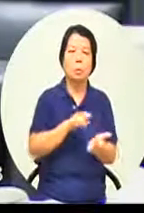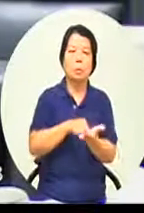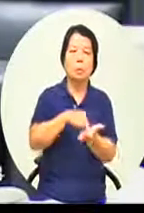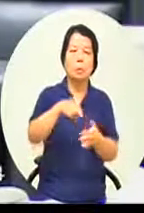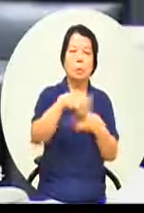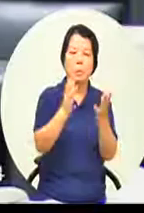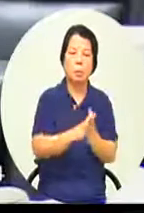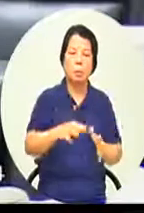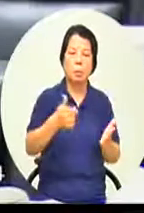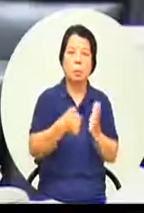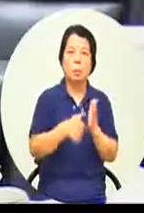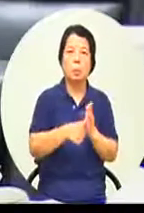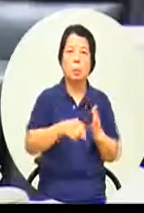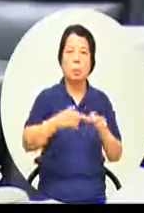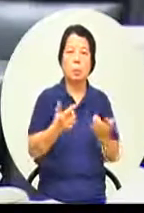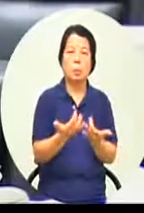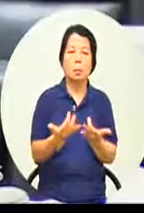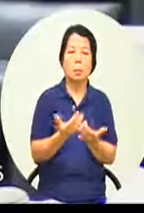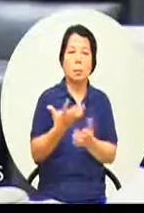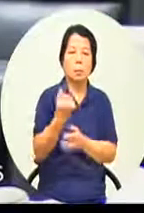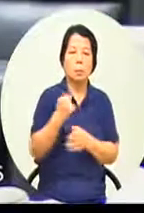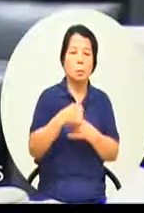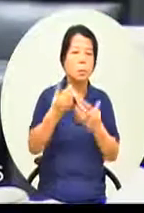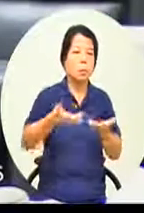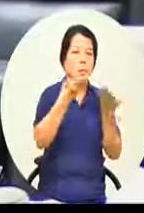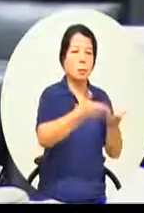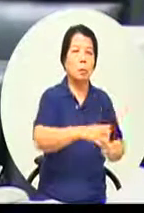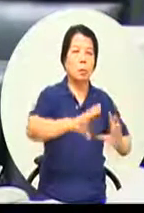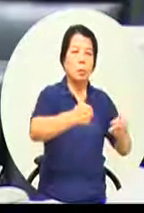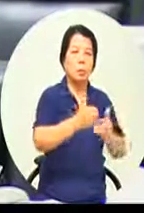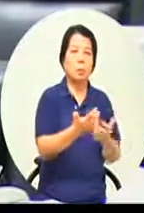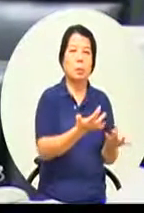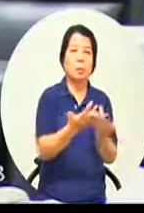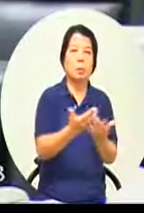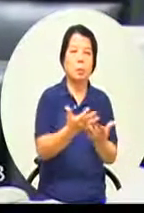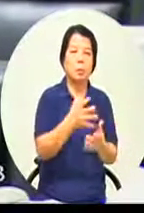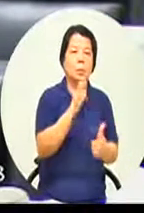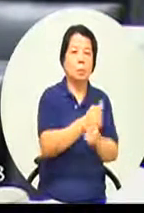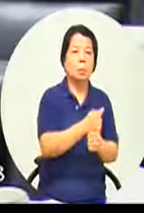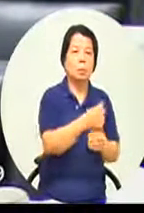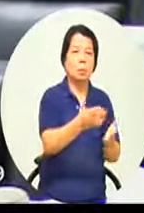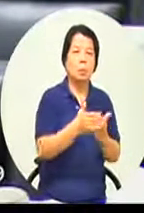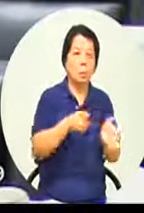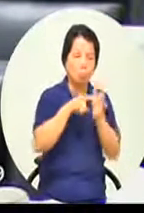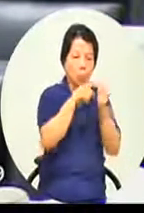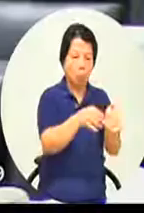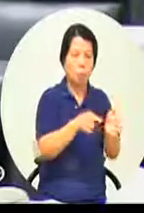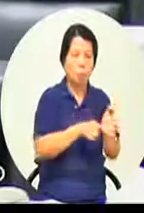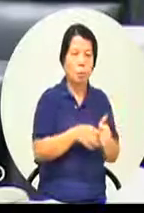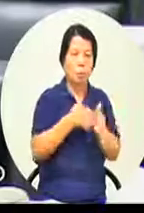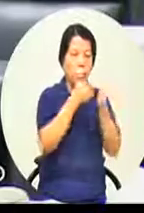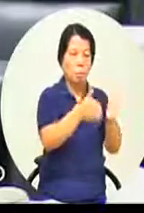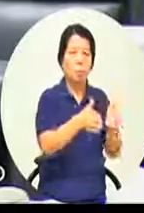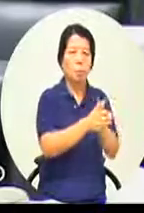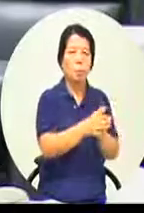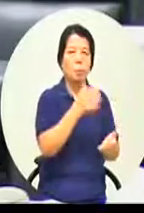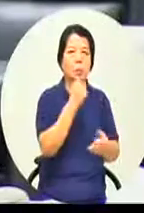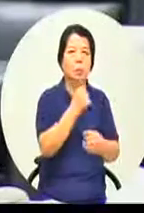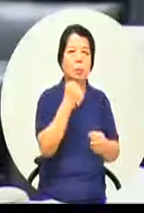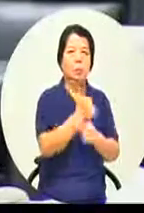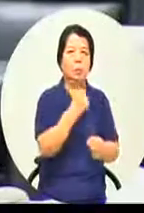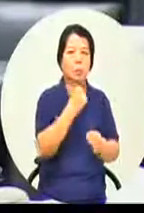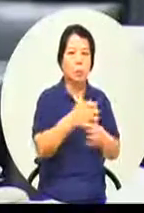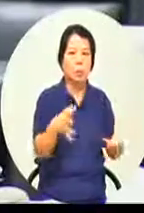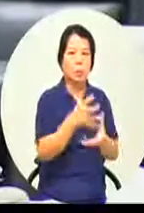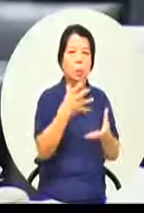署。那国产署转给他们以后，我们就可以跟国产署 来做比较直接的合作，因为我们在批建停 车场。局